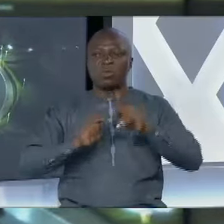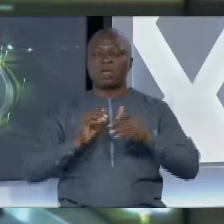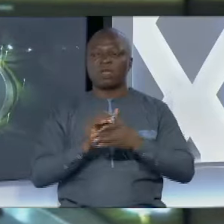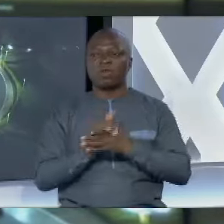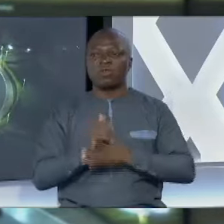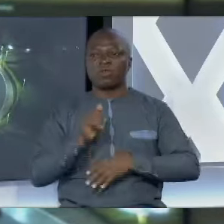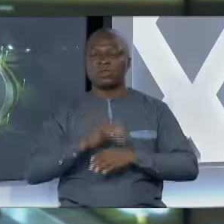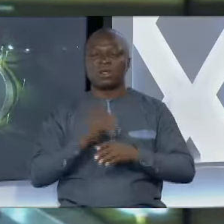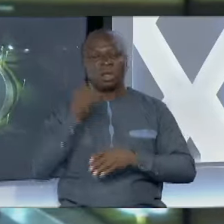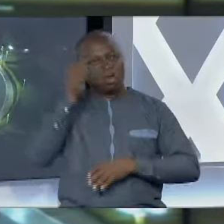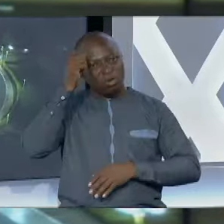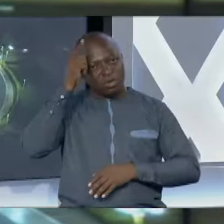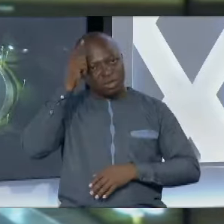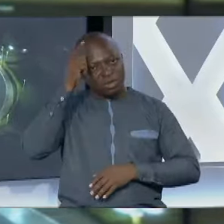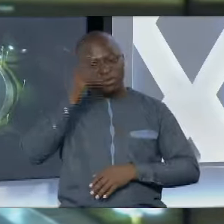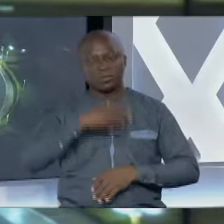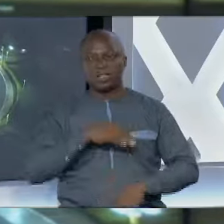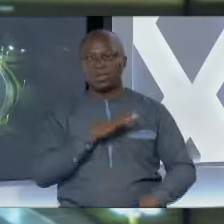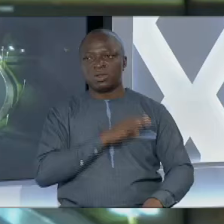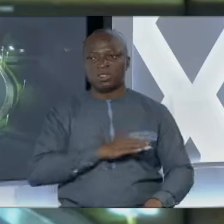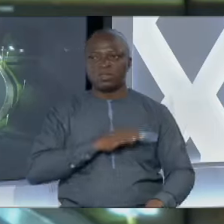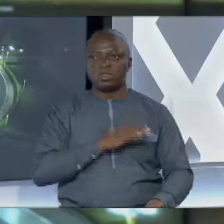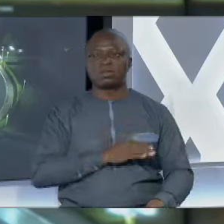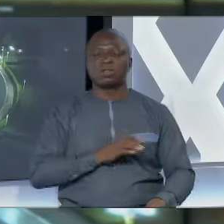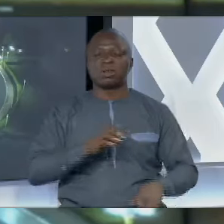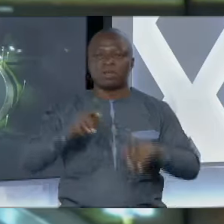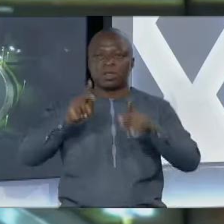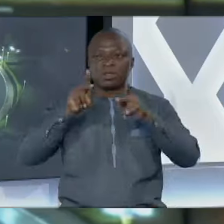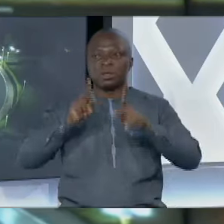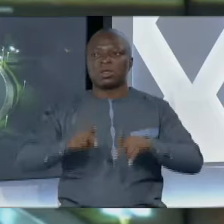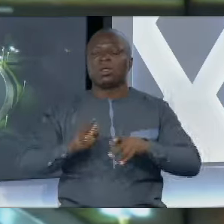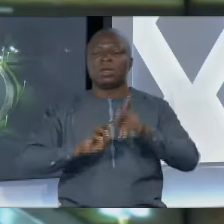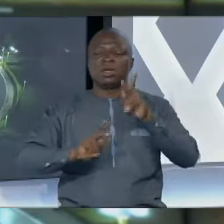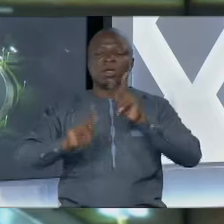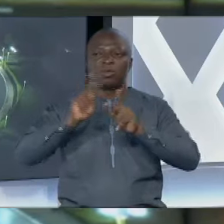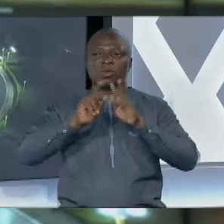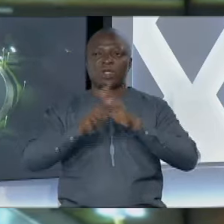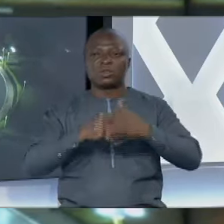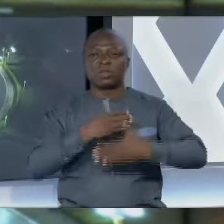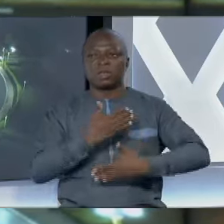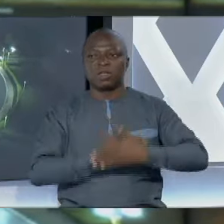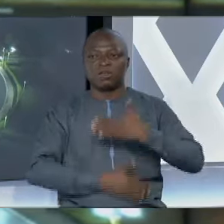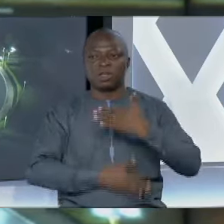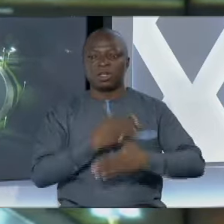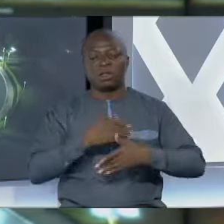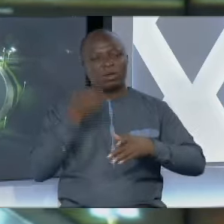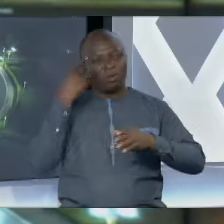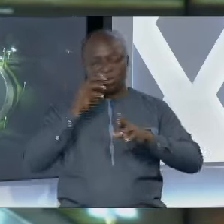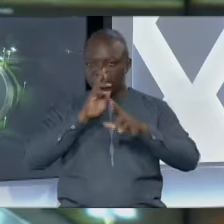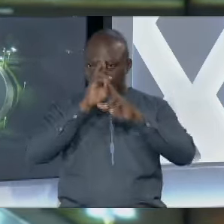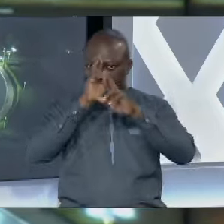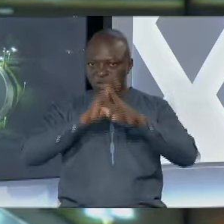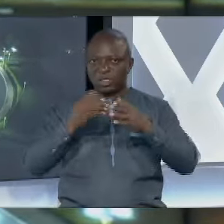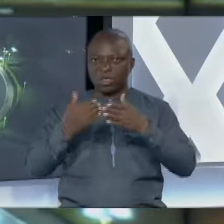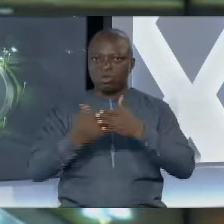la compréhension et le civisme des usagers et des populations riveraines pour le respect